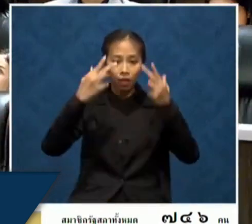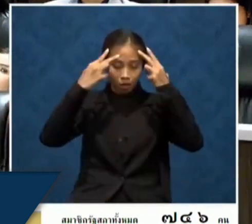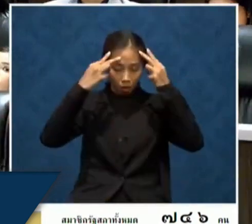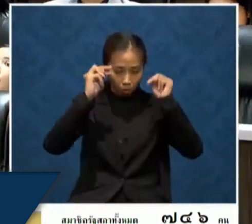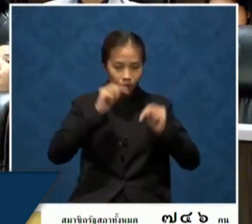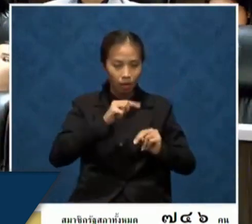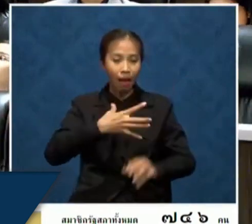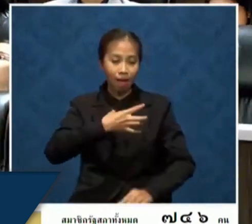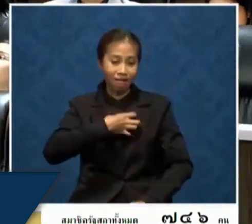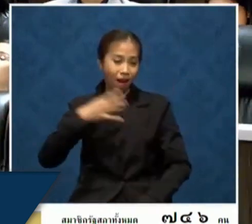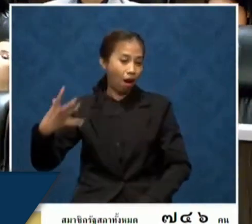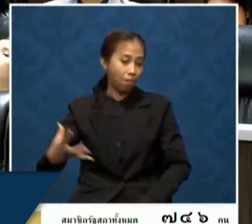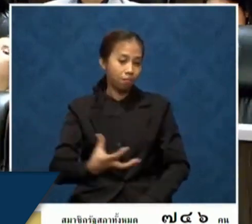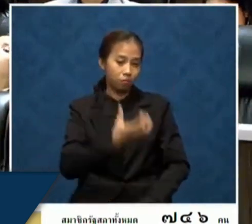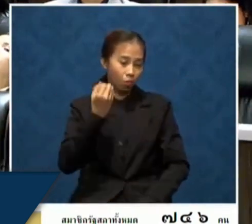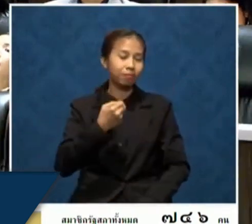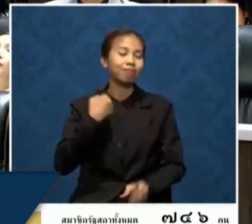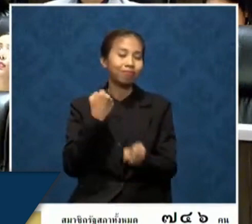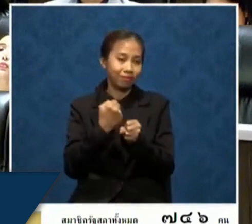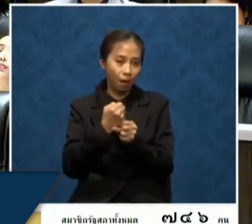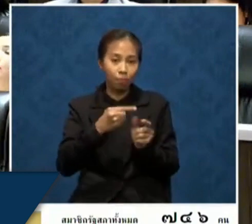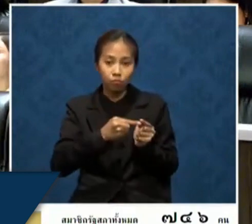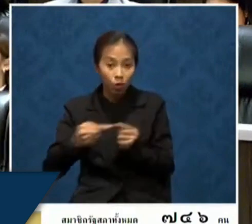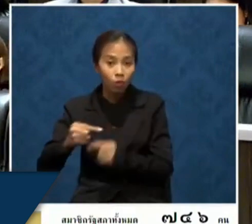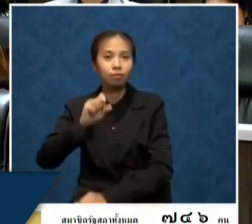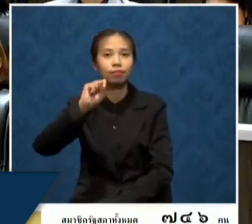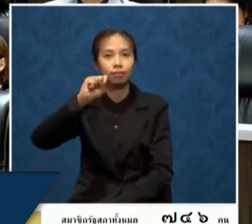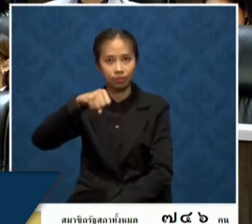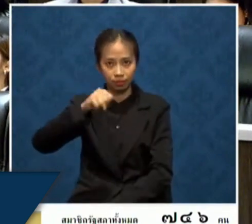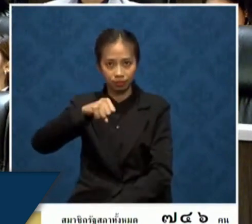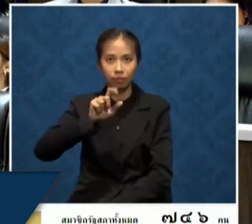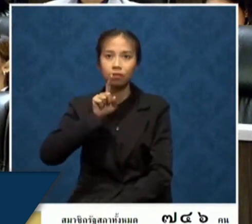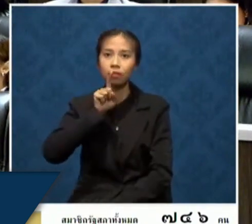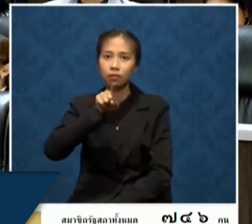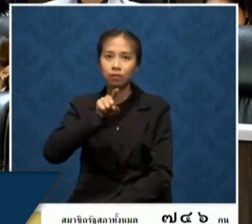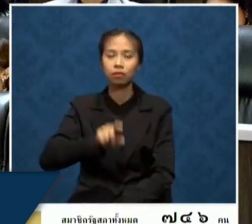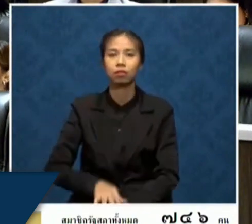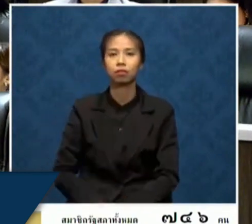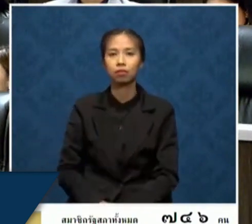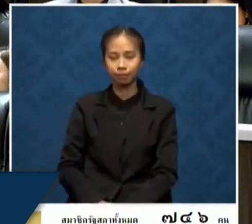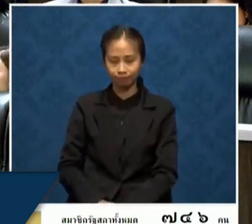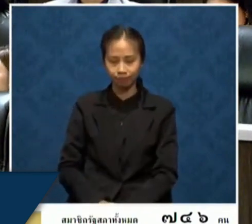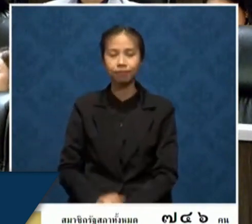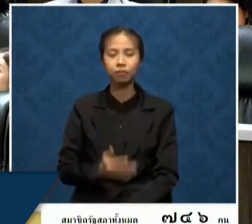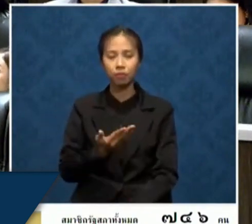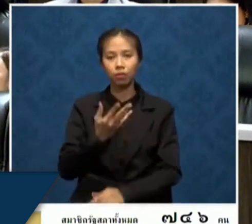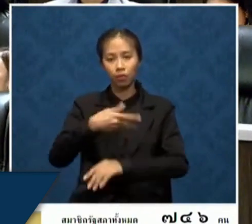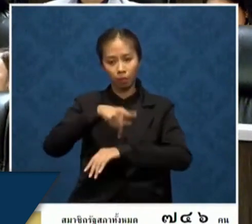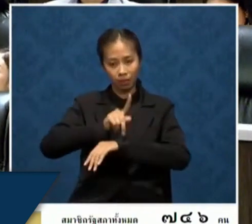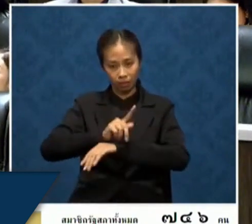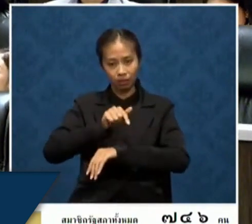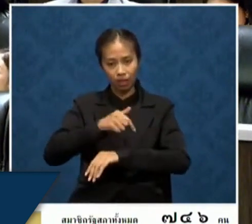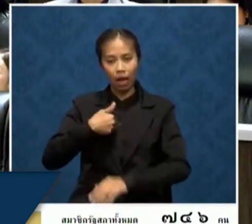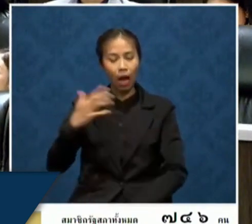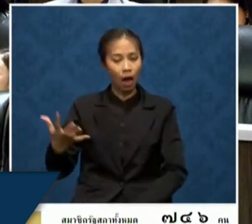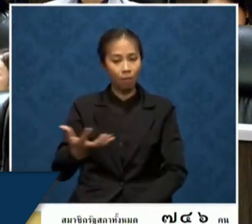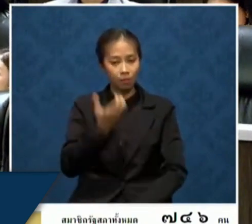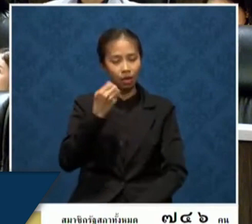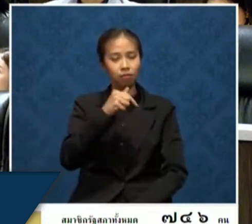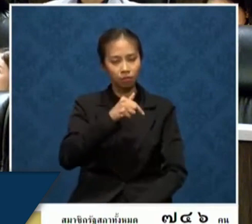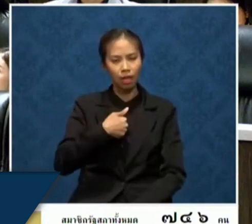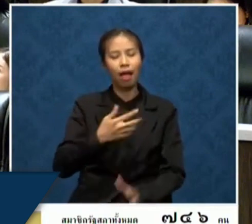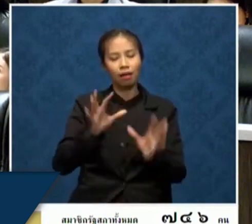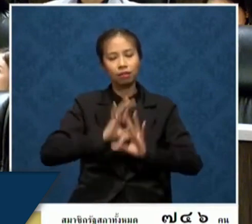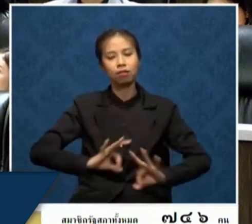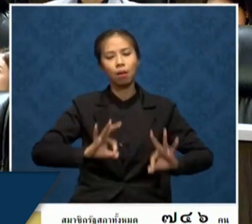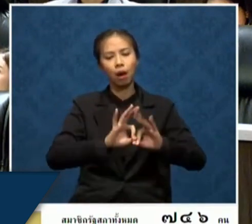ยอดการรวบอำนาจแบบนี้ต่อไปด้วยใช่หรือเปล่าครับท่านประธานครับการรวบอำนาจเป็นประเด็นสำคัญของเศรษฐกิจพิเ